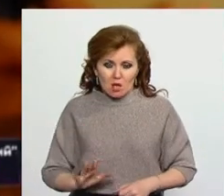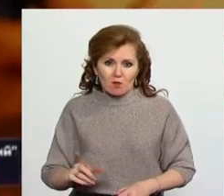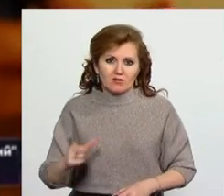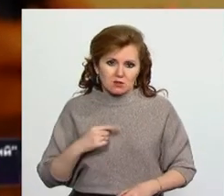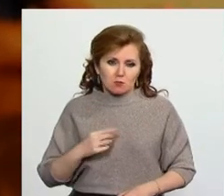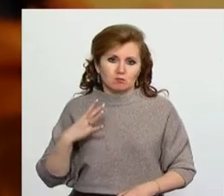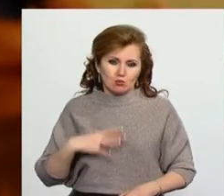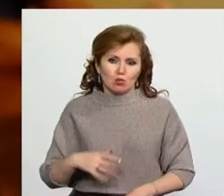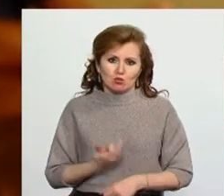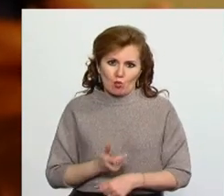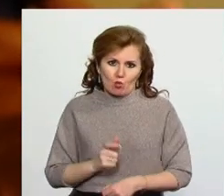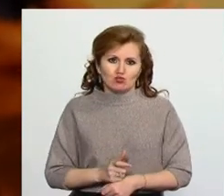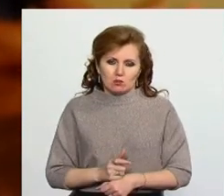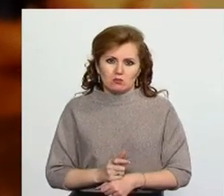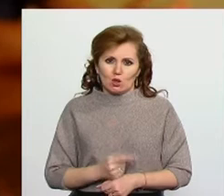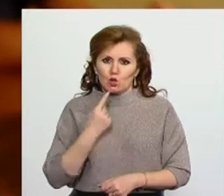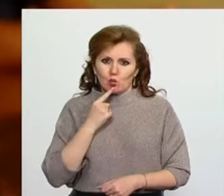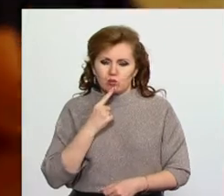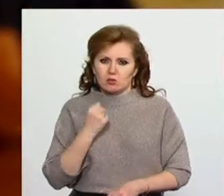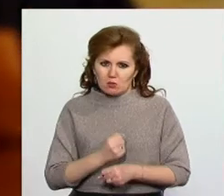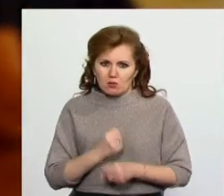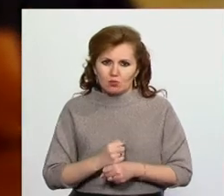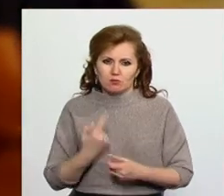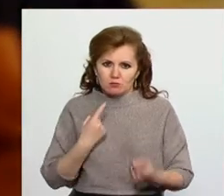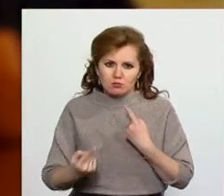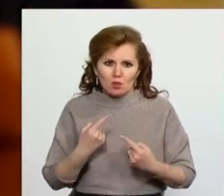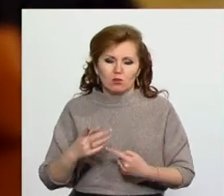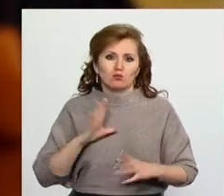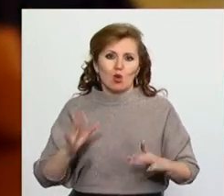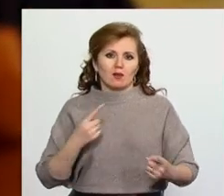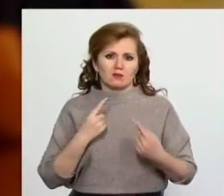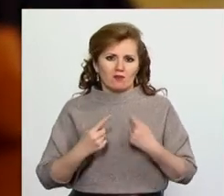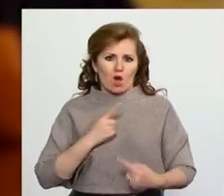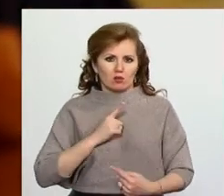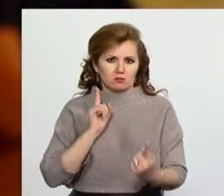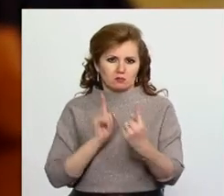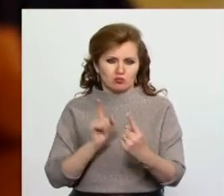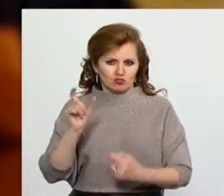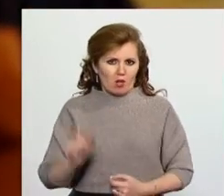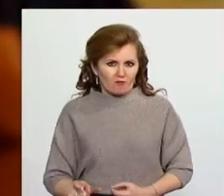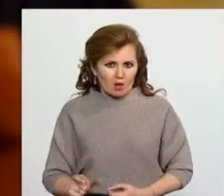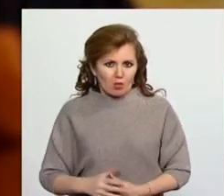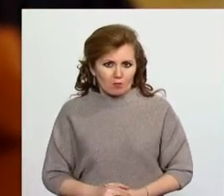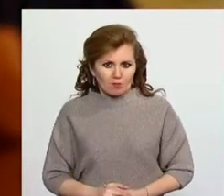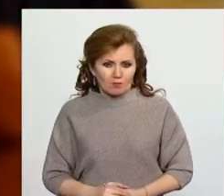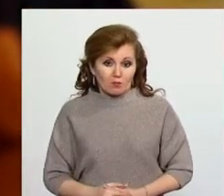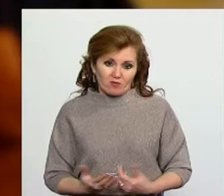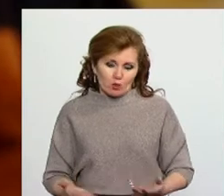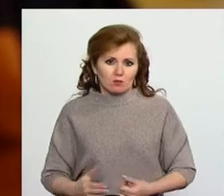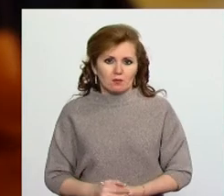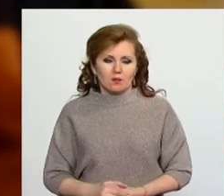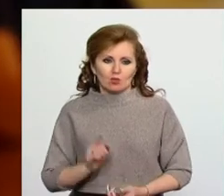пришлось очень продолжительное время беседовать. Он мог только разговаривать один на один с человеком. Вот.